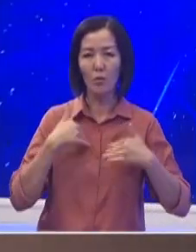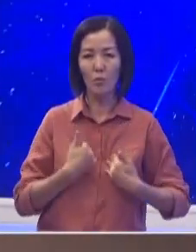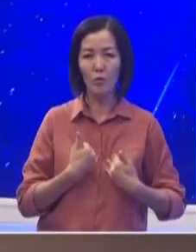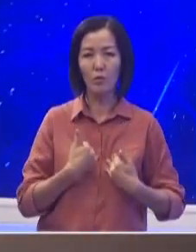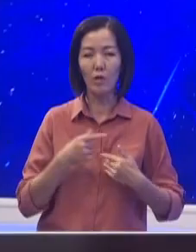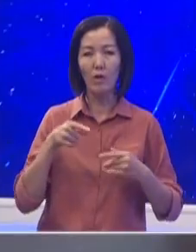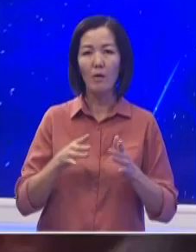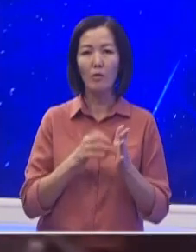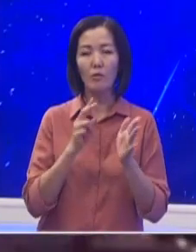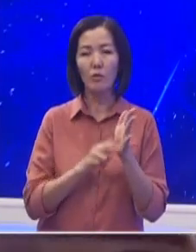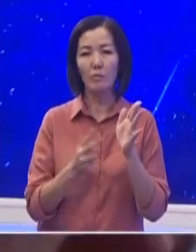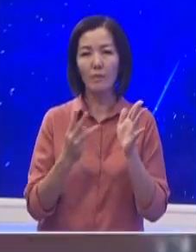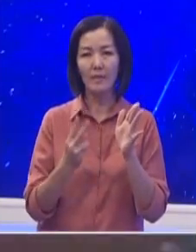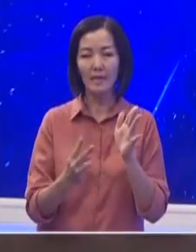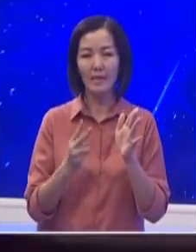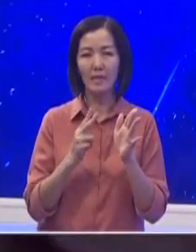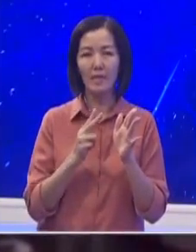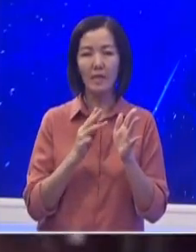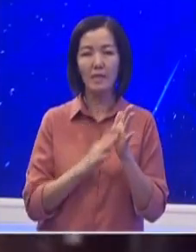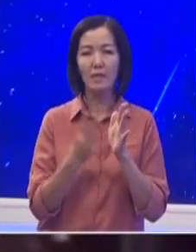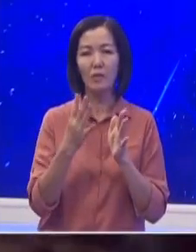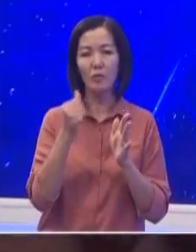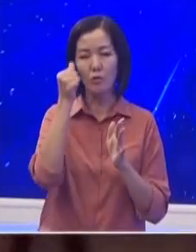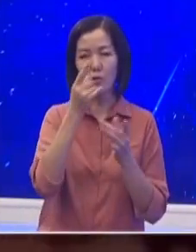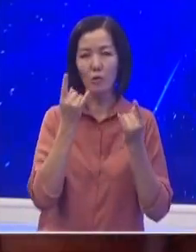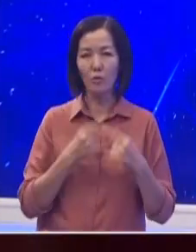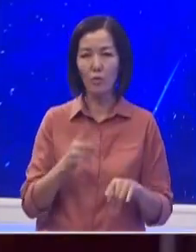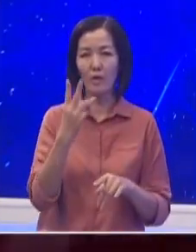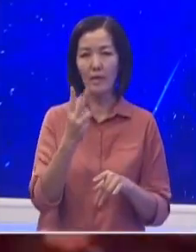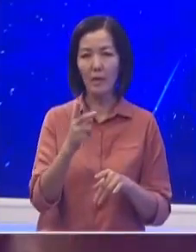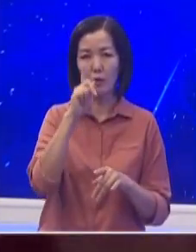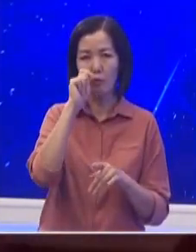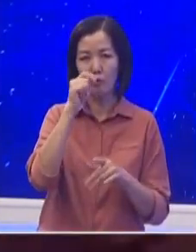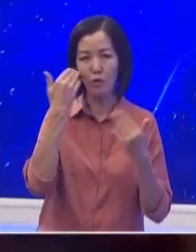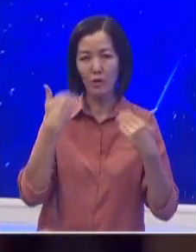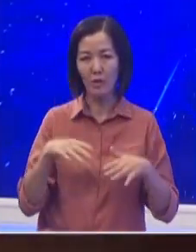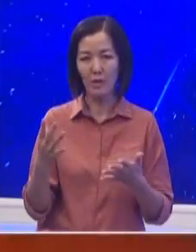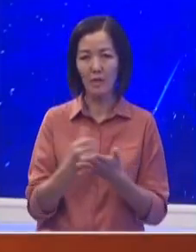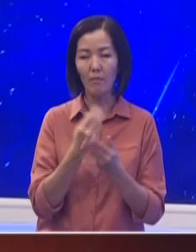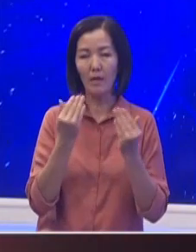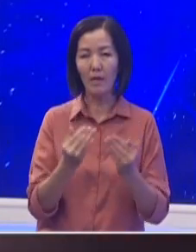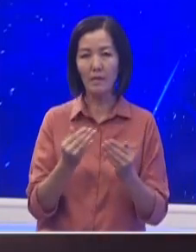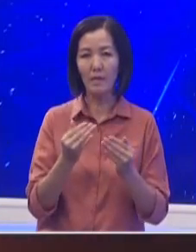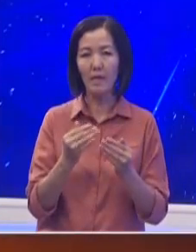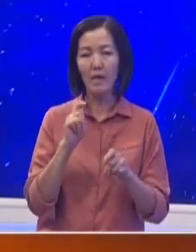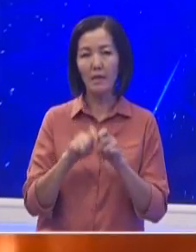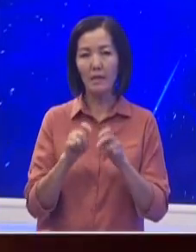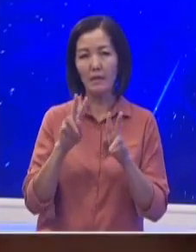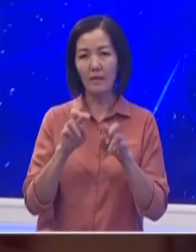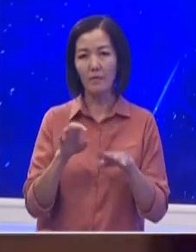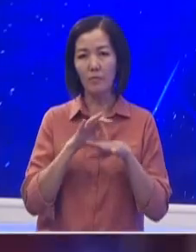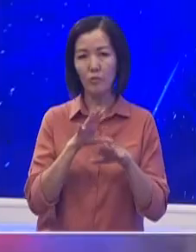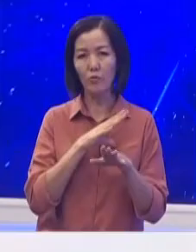орнынан 1972 және 1984 жылы туған 2 ер адамның мәйіті табылды. Қазір апат салдарын мамандар зерттеп